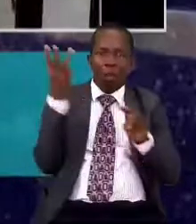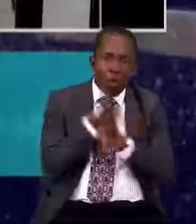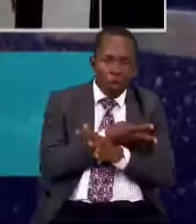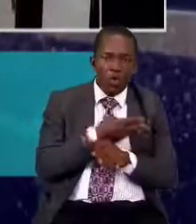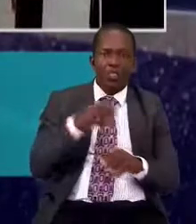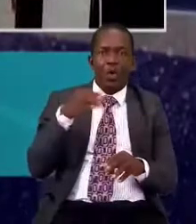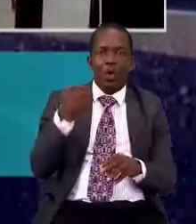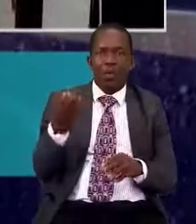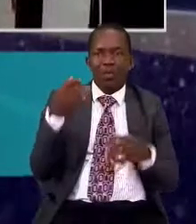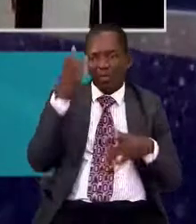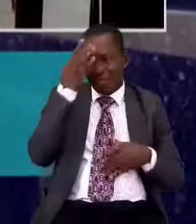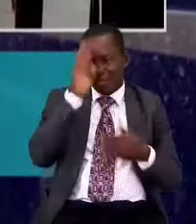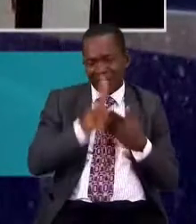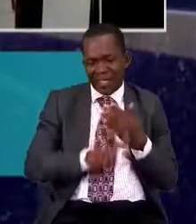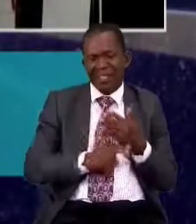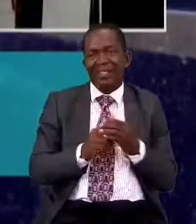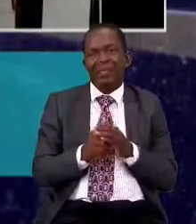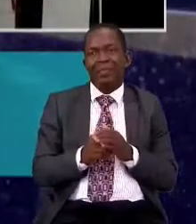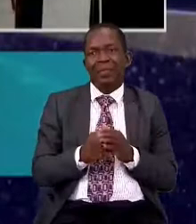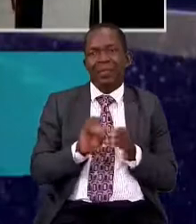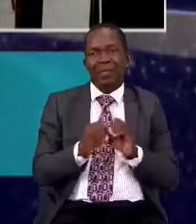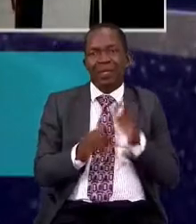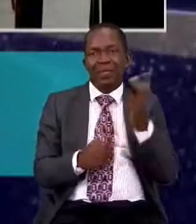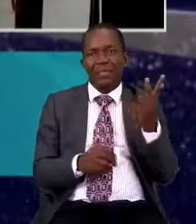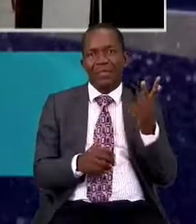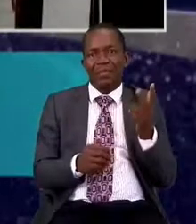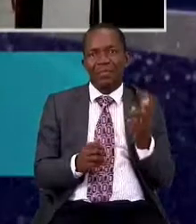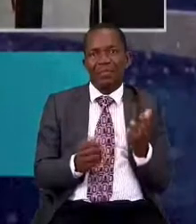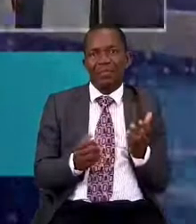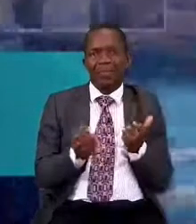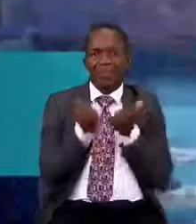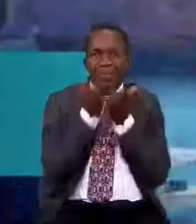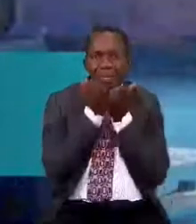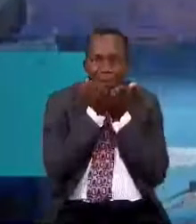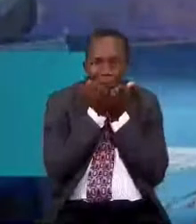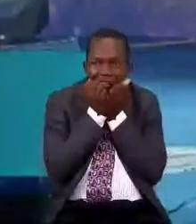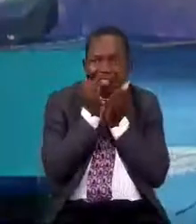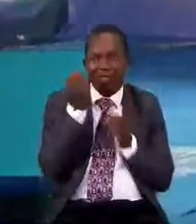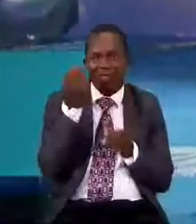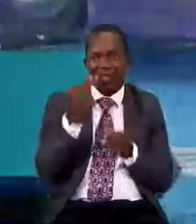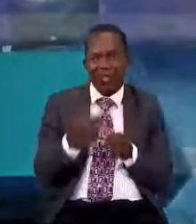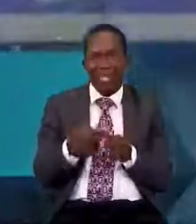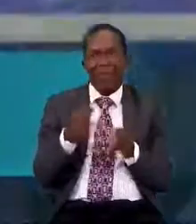qui délivre les pires des esclaves.